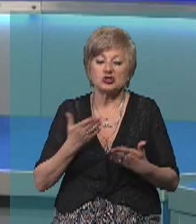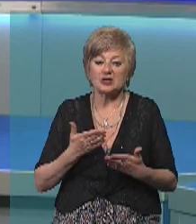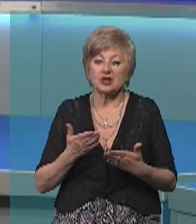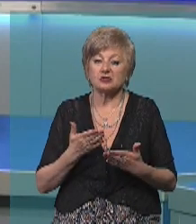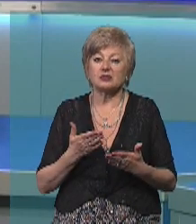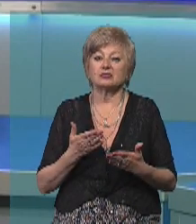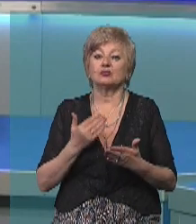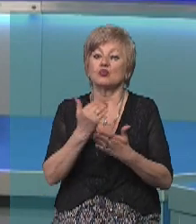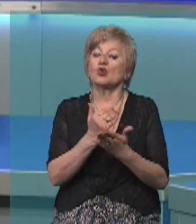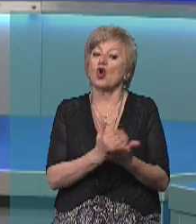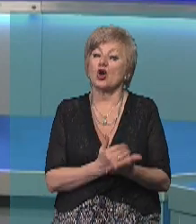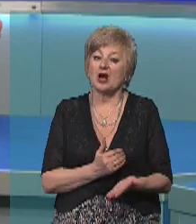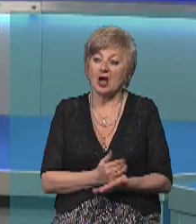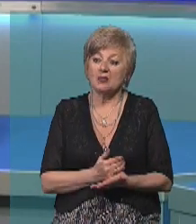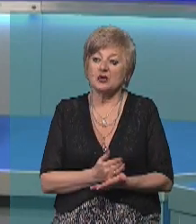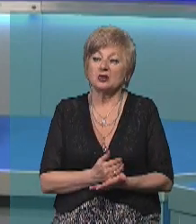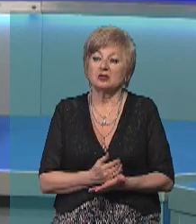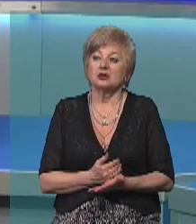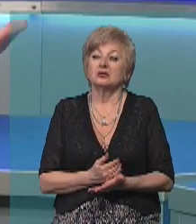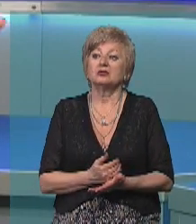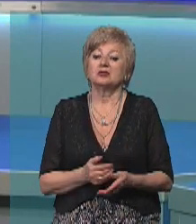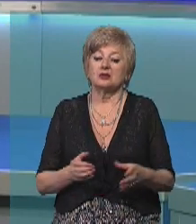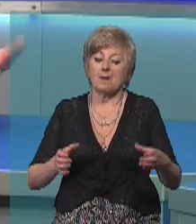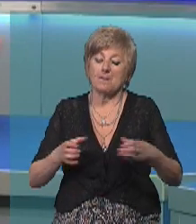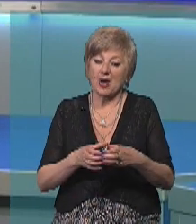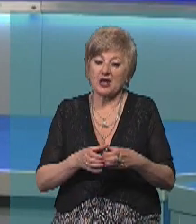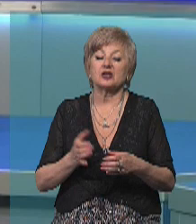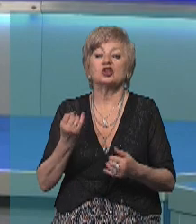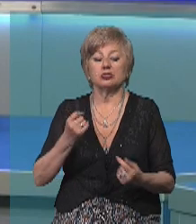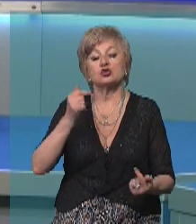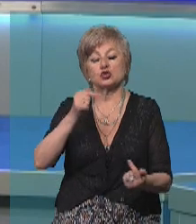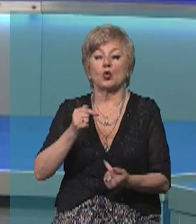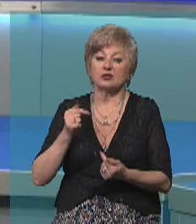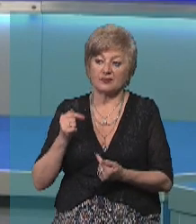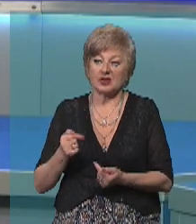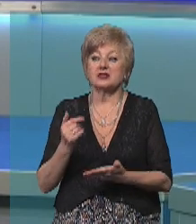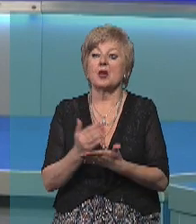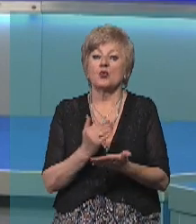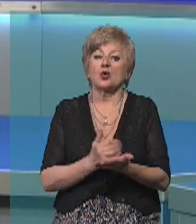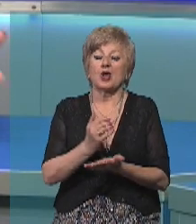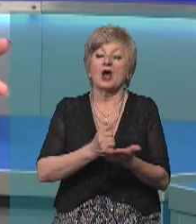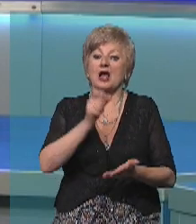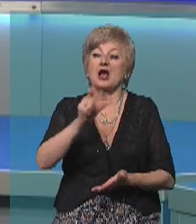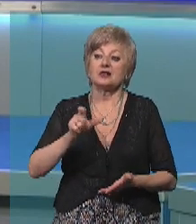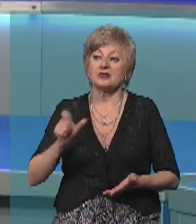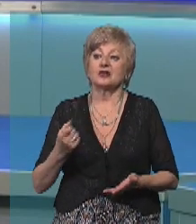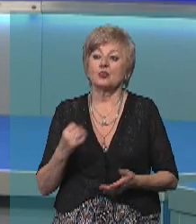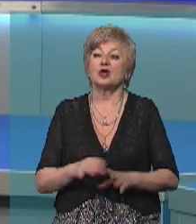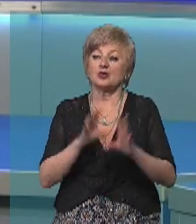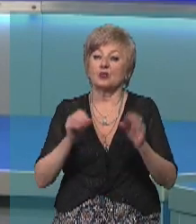власне, Програми партії і, відповідно, так само програми кандидатів. Тому